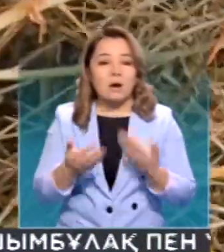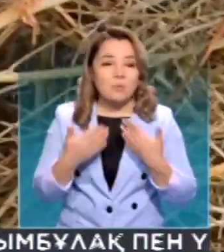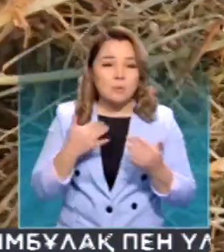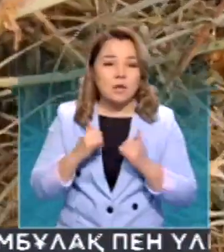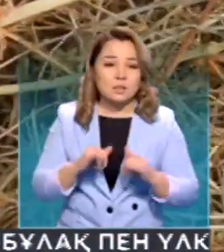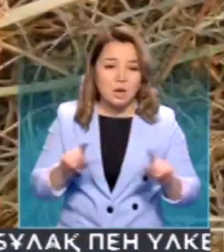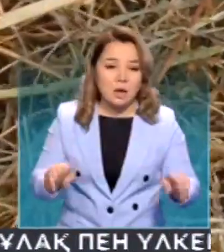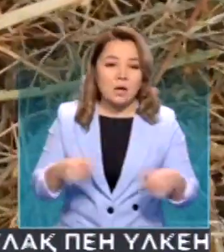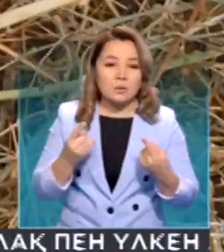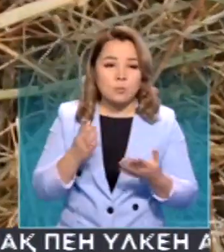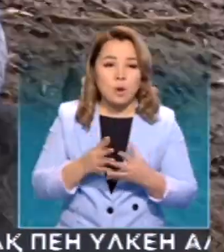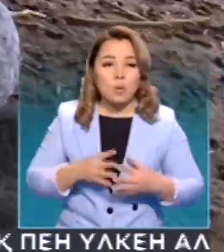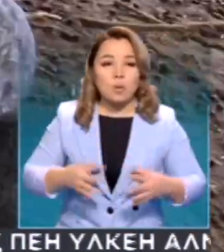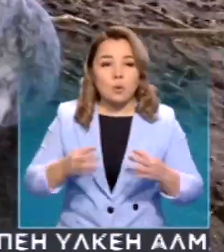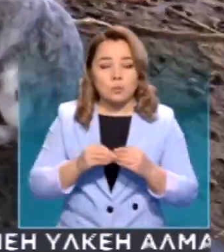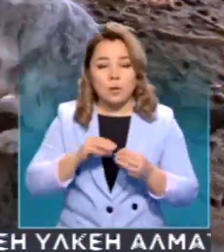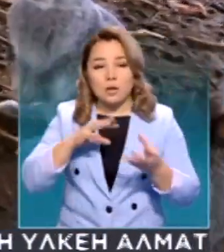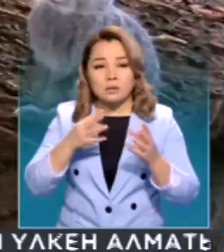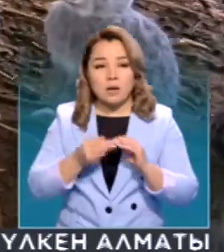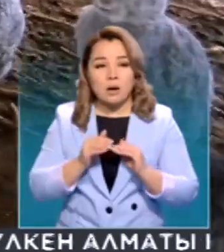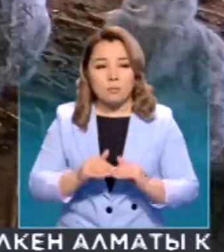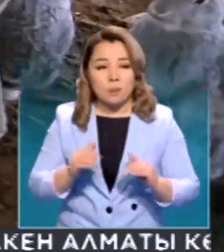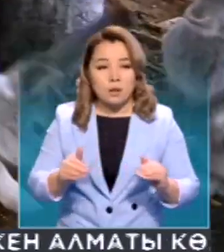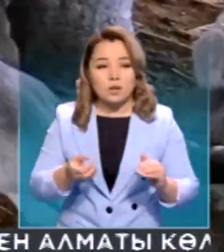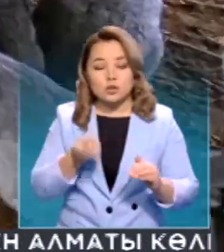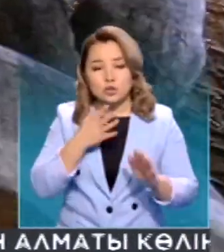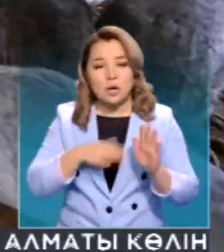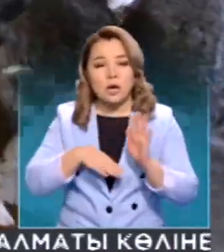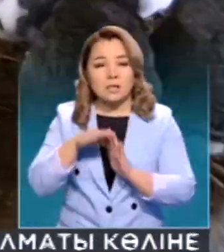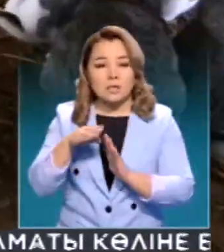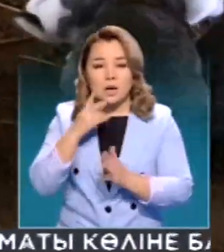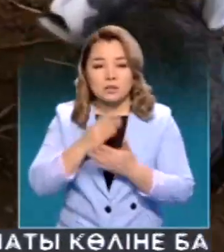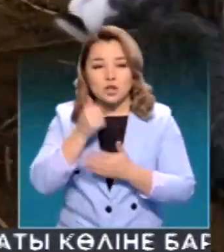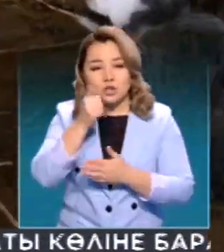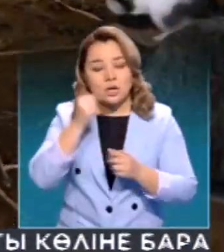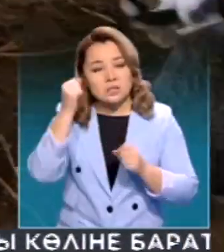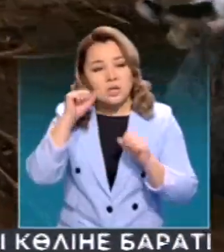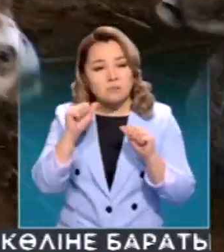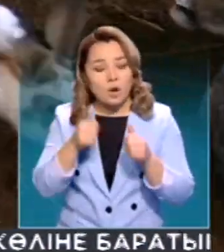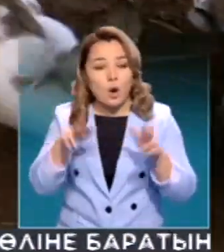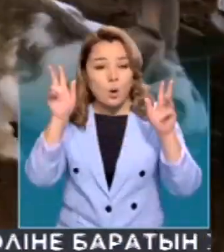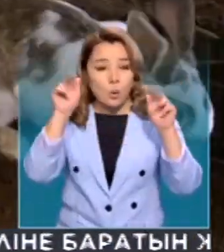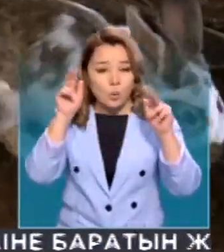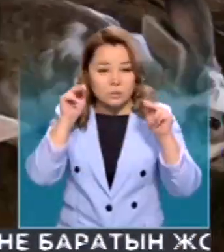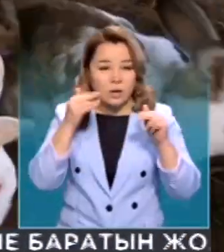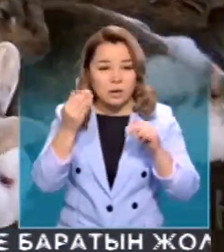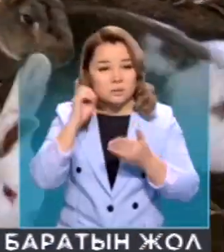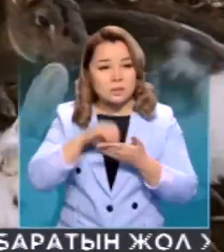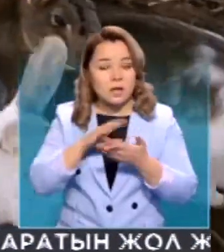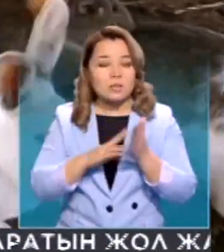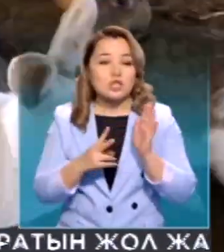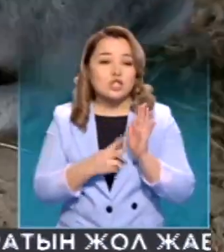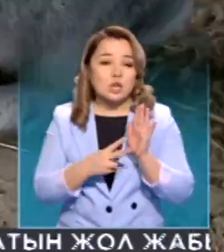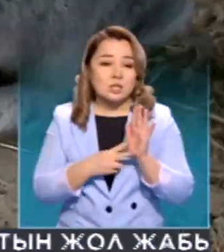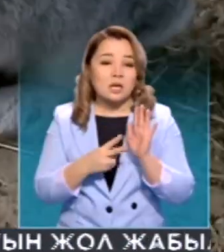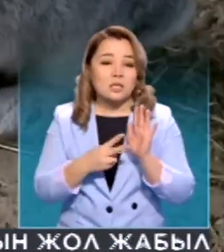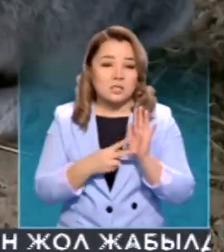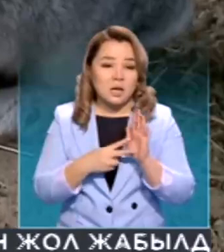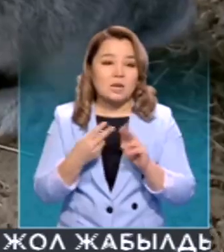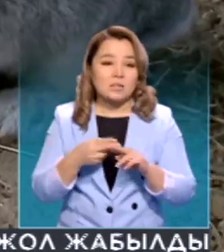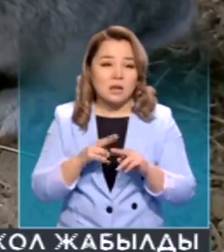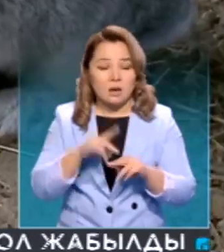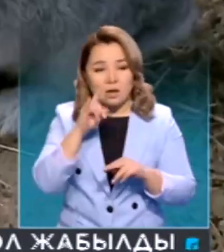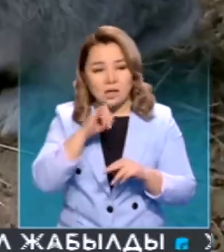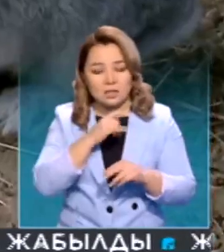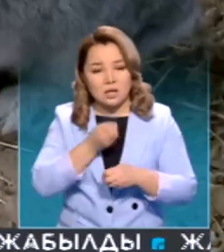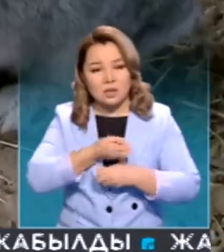арта түспек. Отбасын құрып, балалы болғандар саны артады. Өйткені жылдың символы қоян болса, саны 7, ал 7 саны